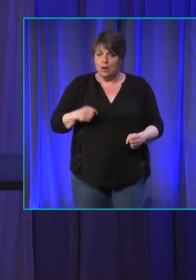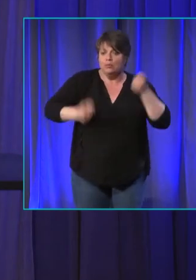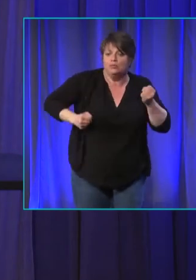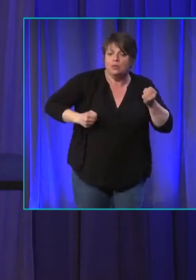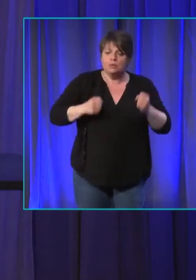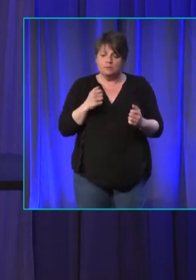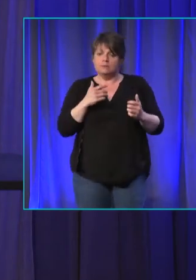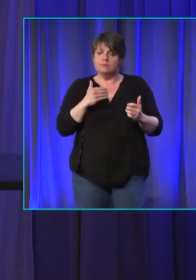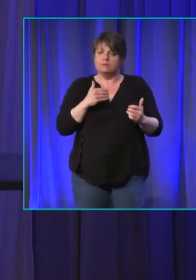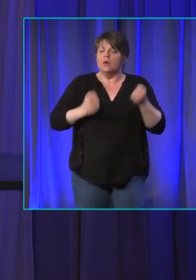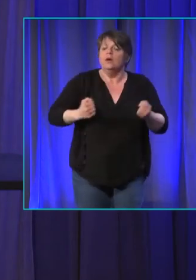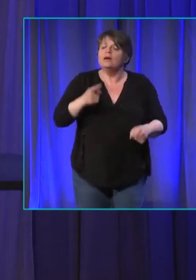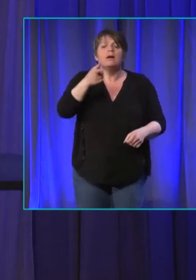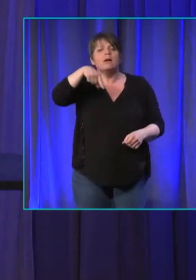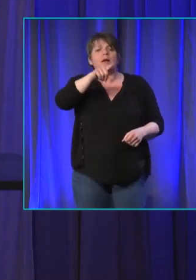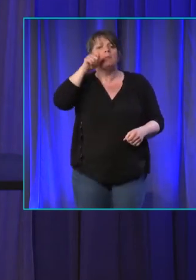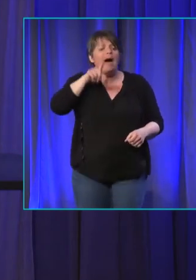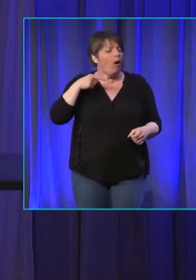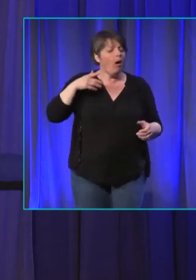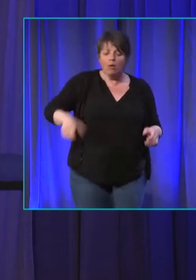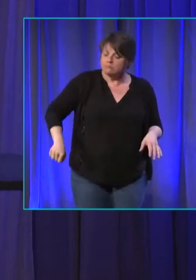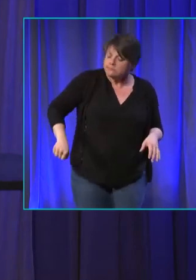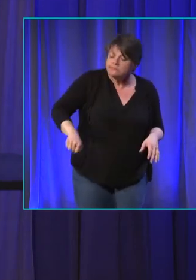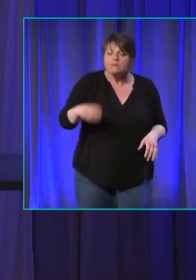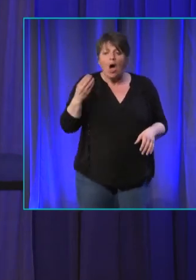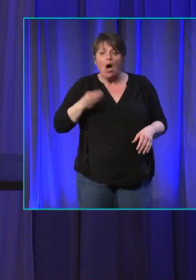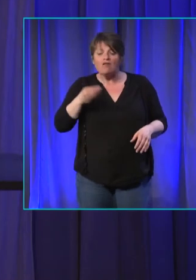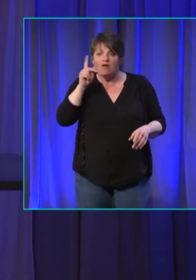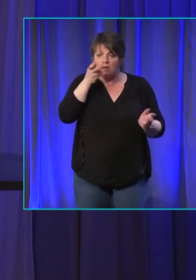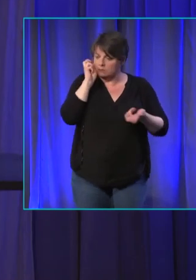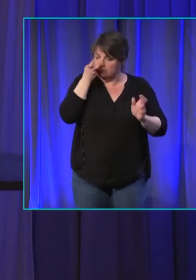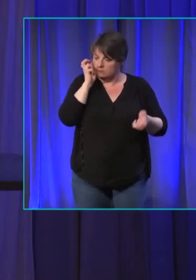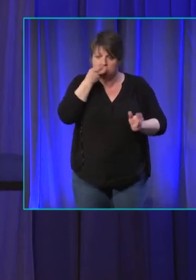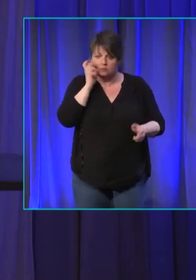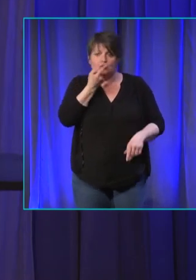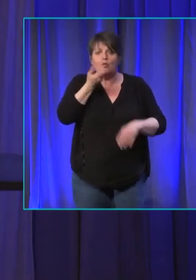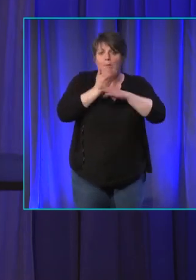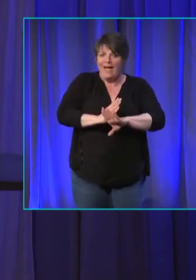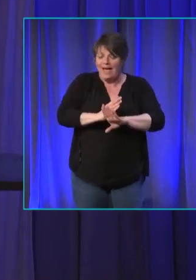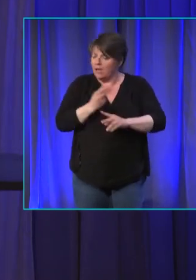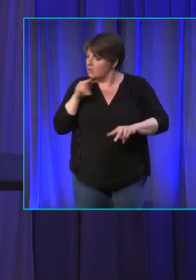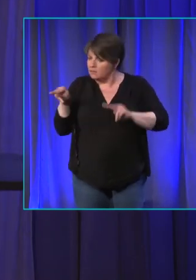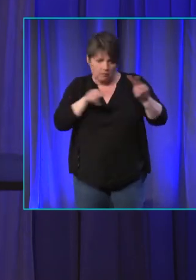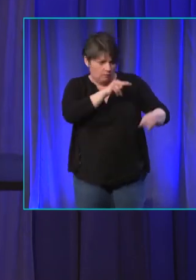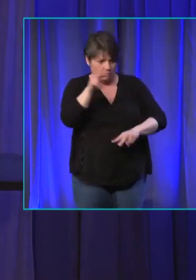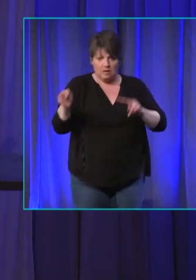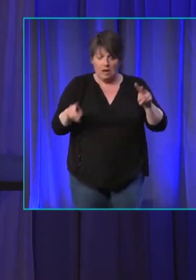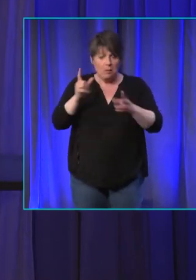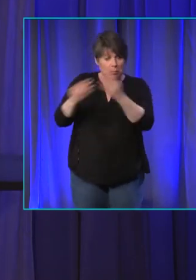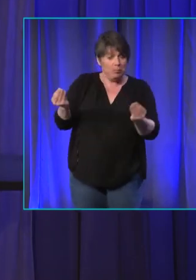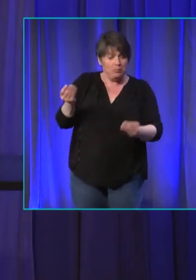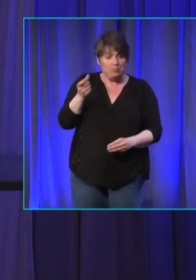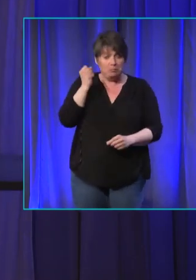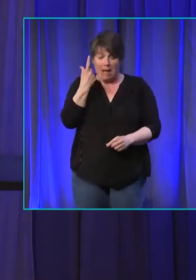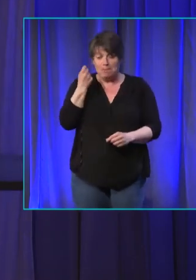lorsque vous, en tant que parent, lorsque vous promenez avec vos enfants, vous avez intérêt à être vigilant, savoir où est-ce qu'ils sont, parce qu'ils peuvent disparaître en